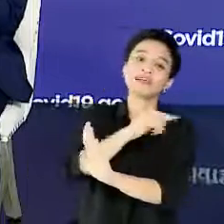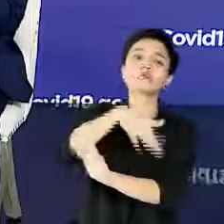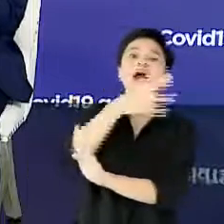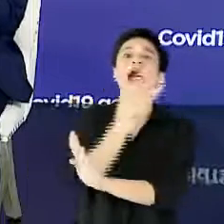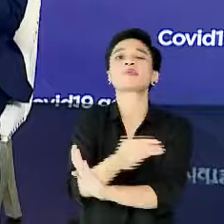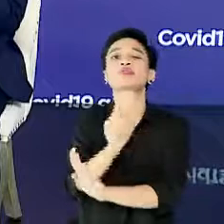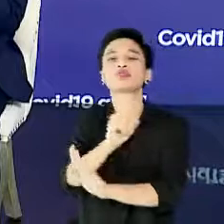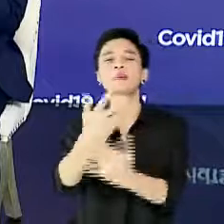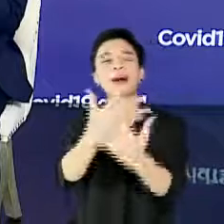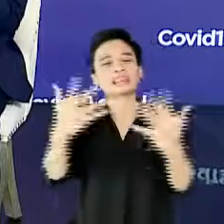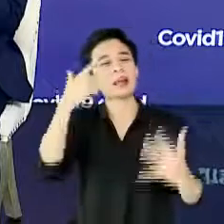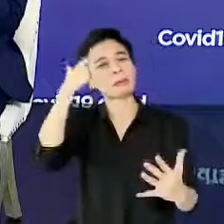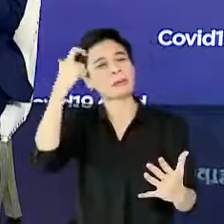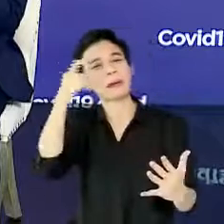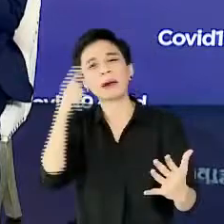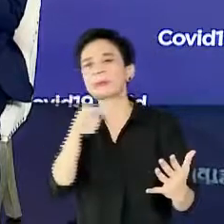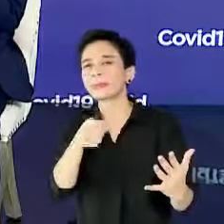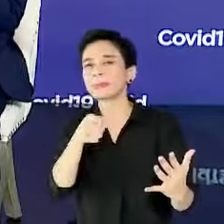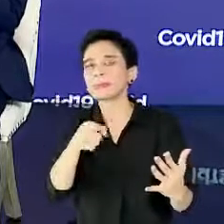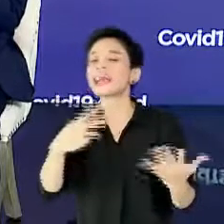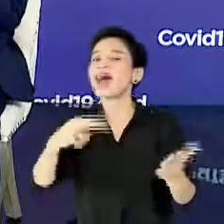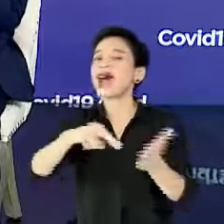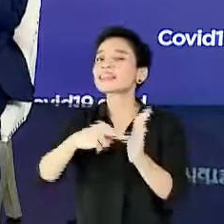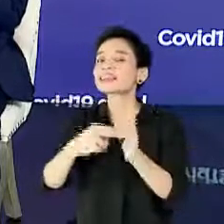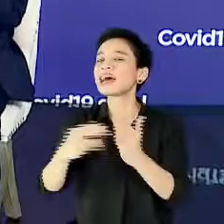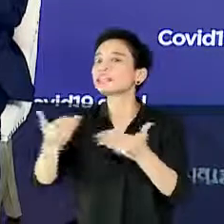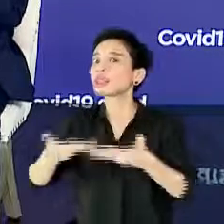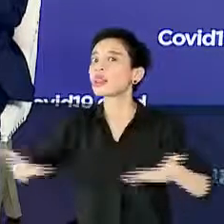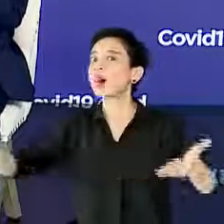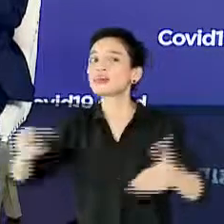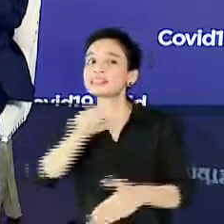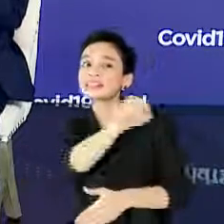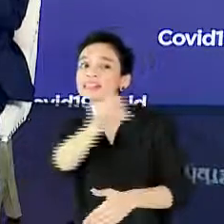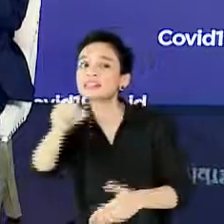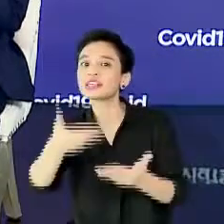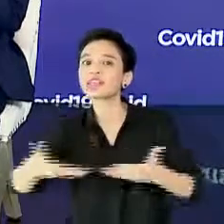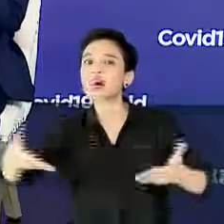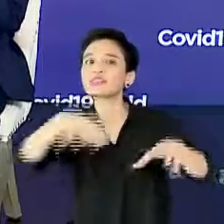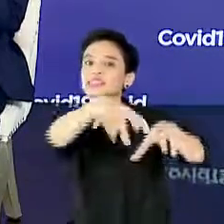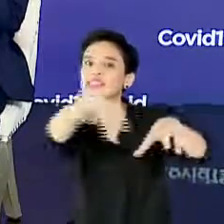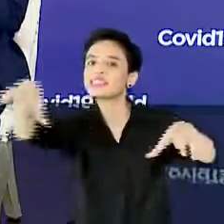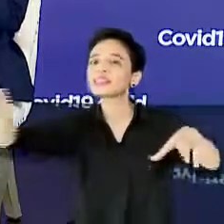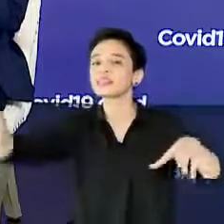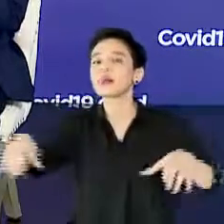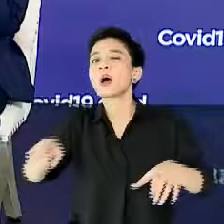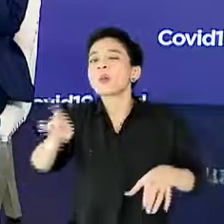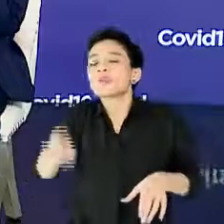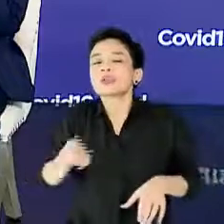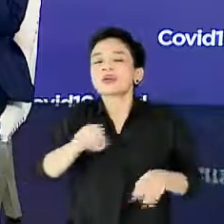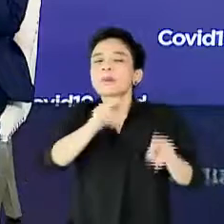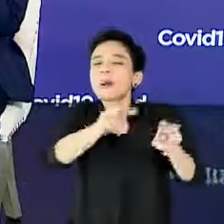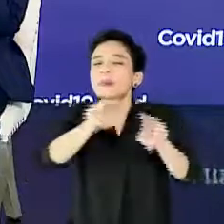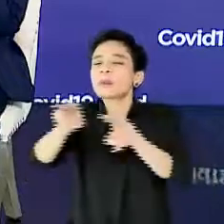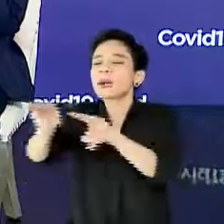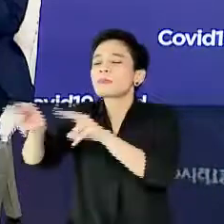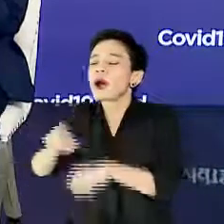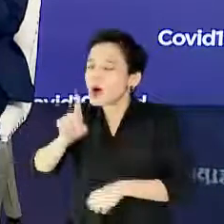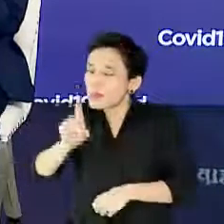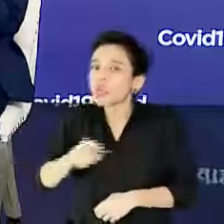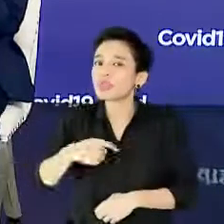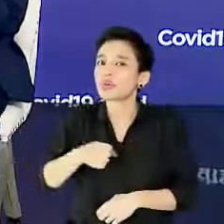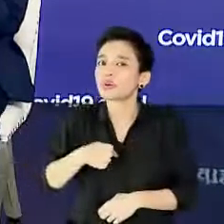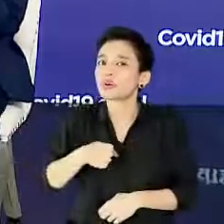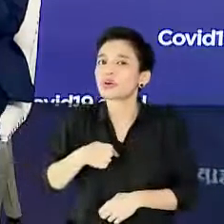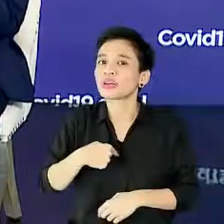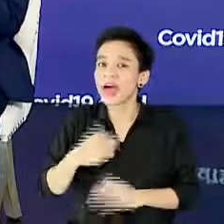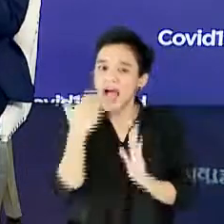itu eh pengawasan di lapangan itu dibutuhkan untuk memantau Apakah regulasi